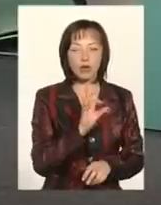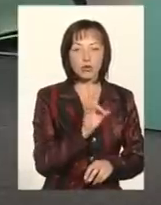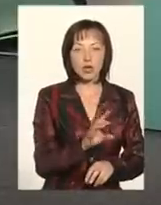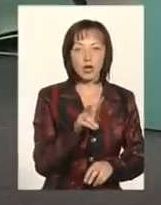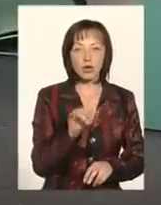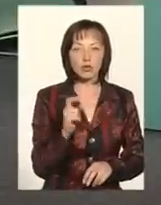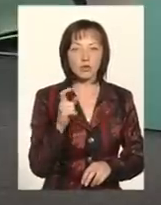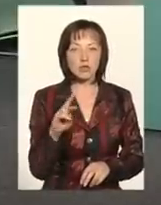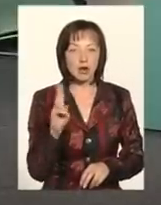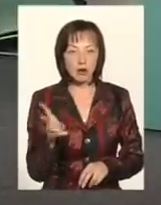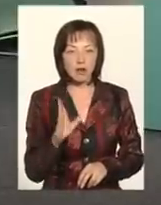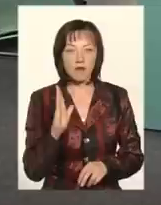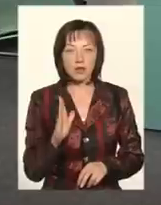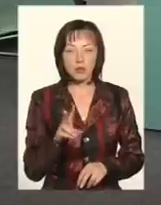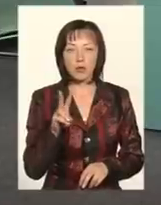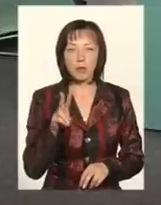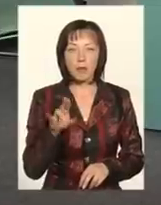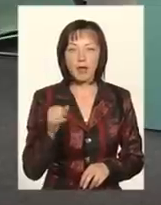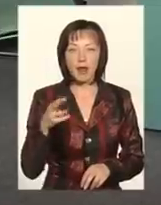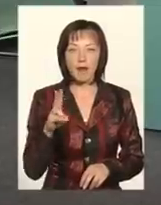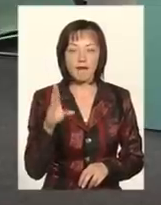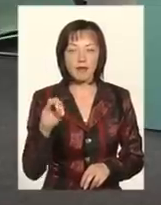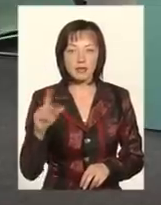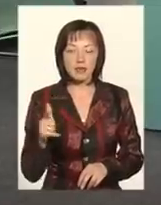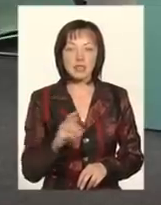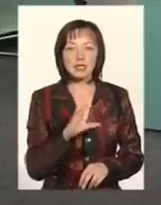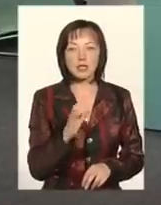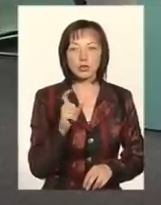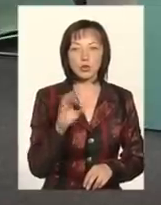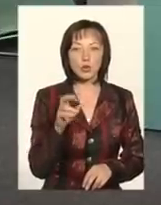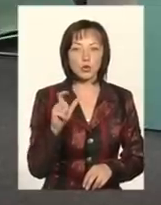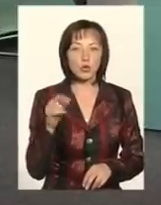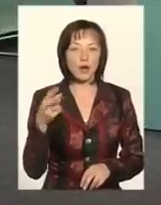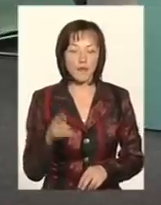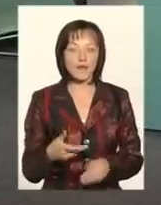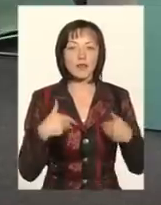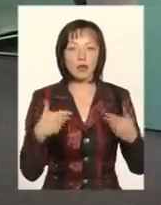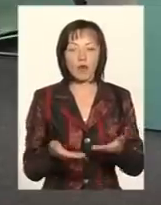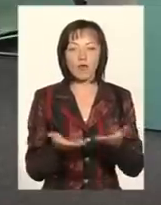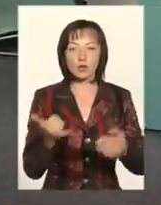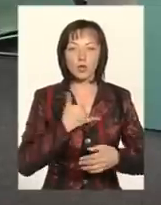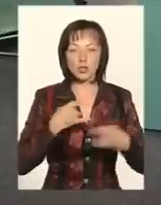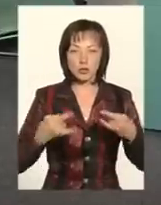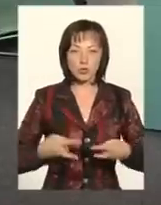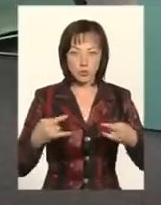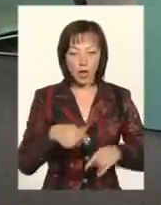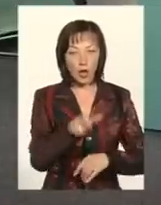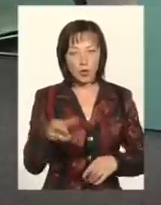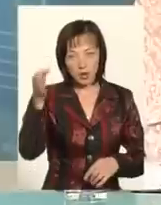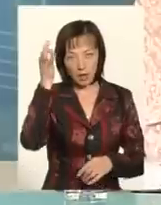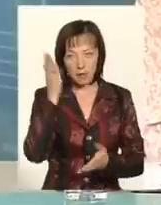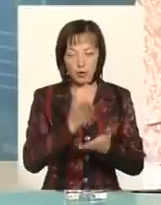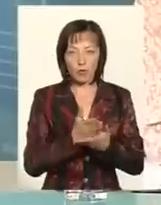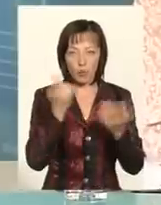дузяком Вадимом пилявцем та Сергієм зозулею Вітаю вас у нашій студії телеглядачам нагадую